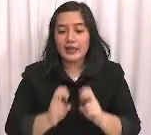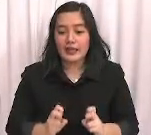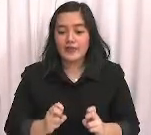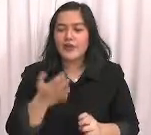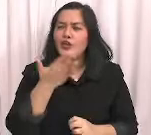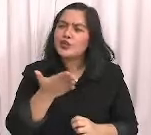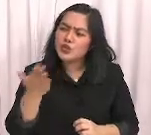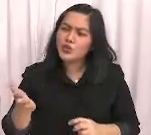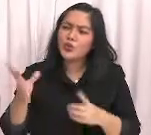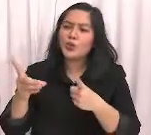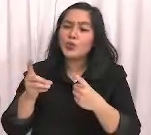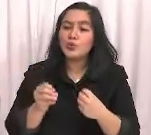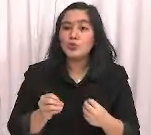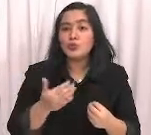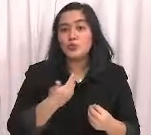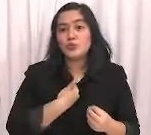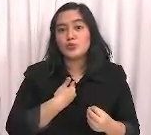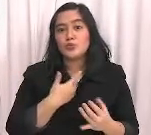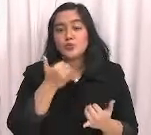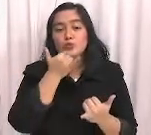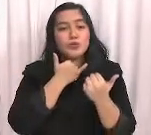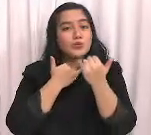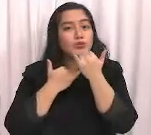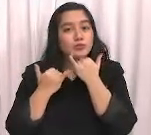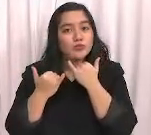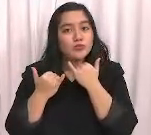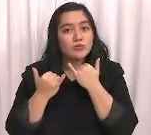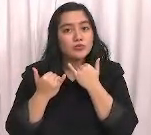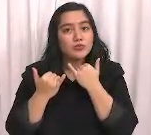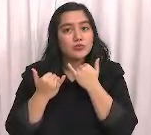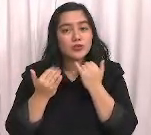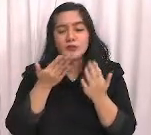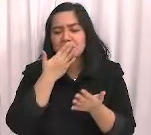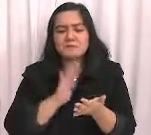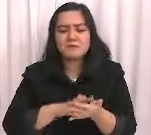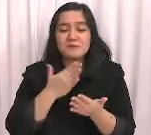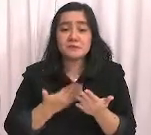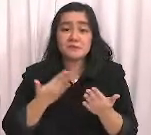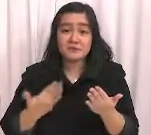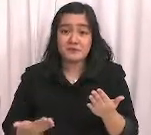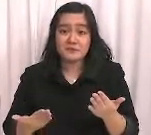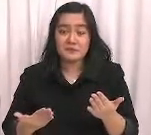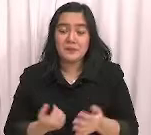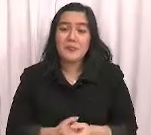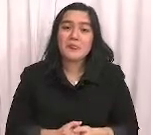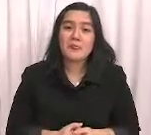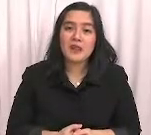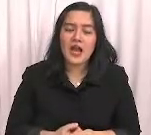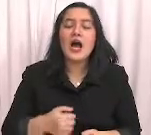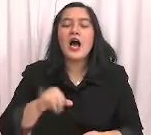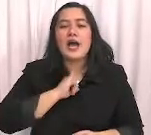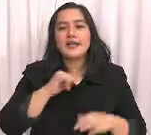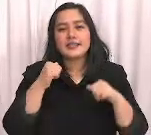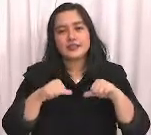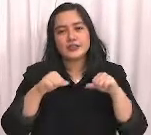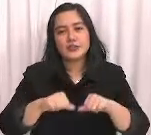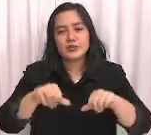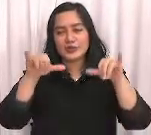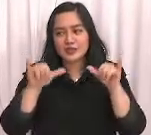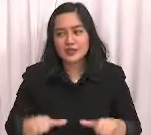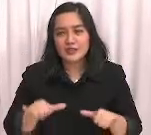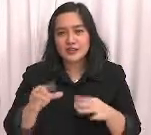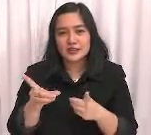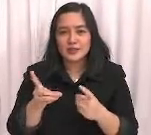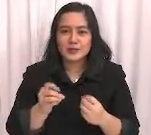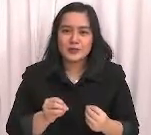magkakamali. Amen. And at the end of the day, diba, at the end of the day, kung nagawa mo siya, you will feel rewarding, good about it. Very rewarding. Parang,